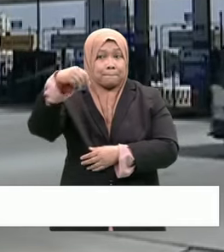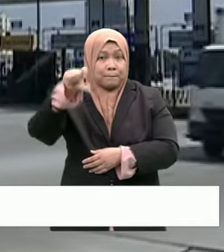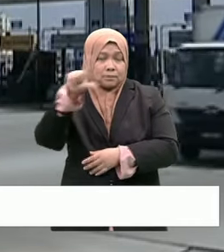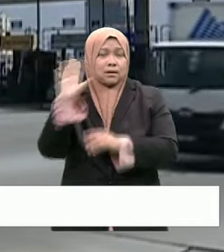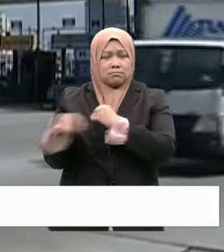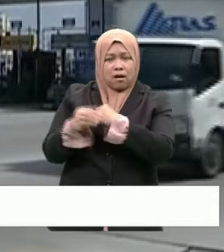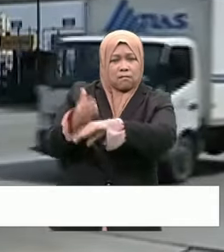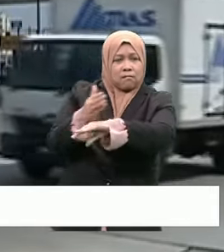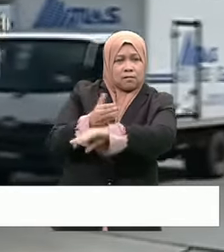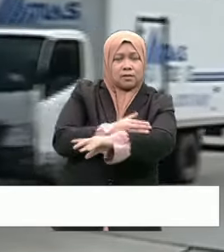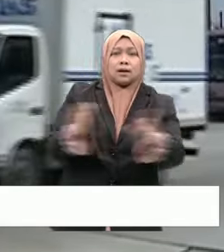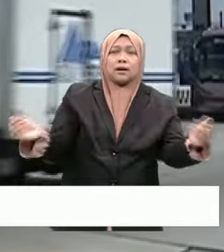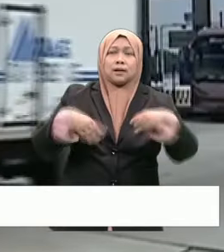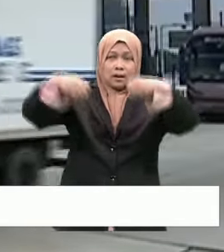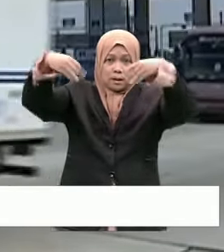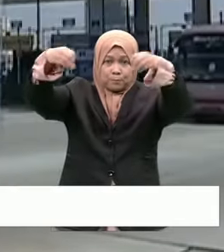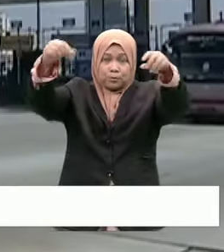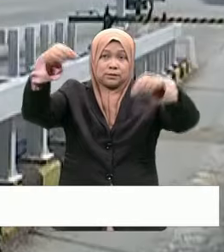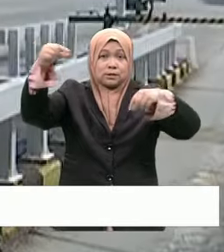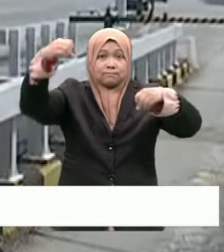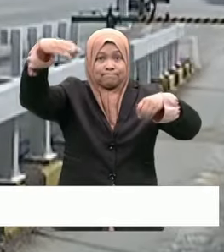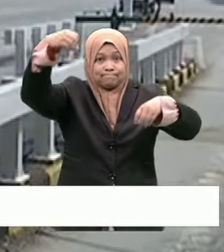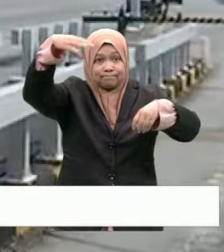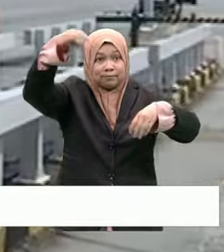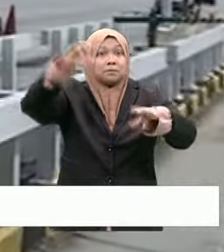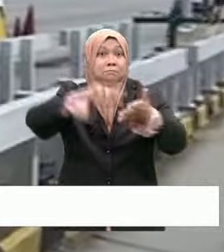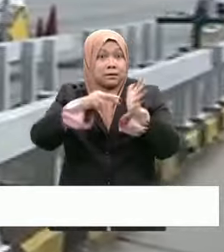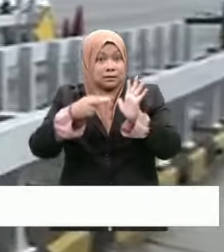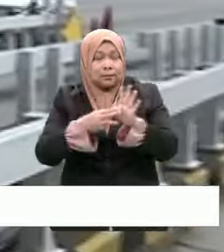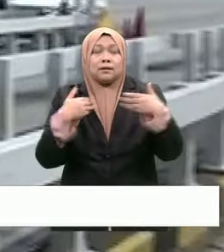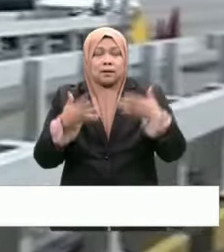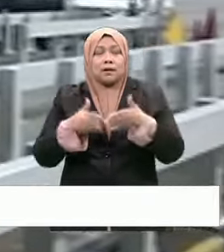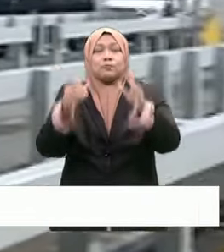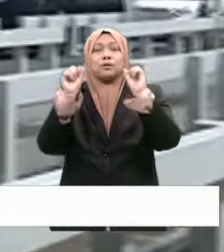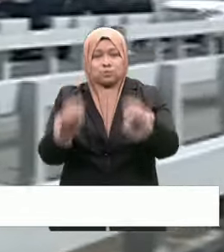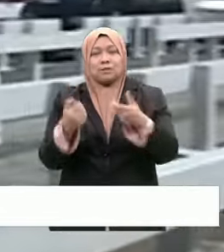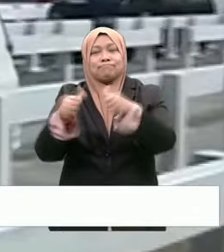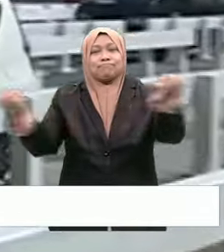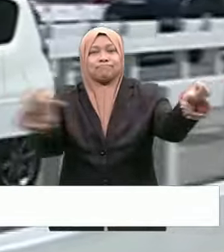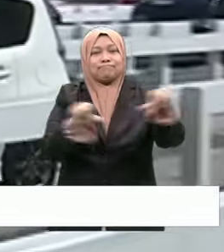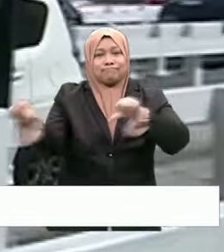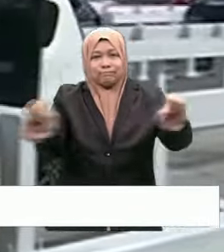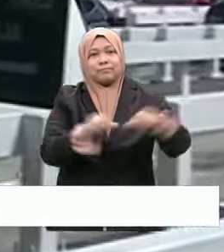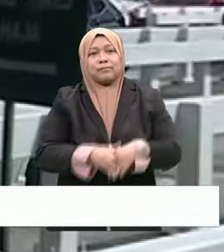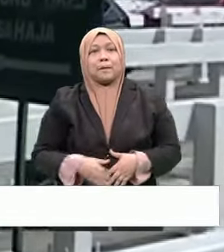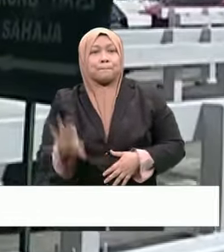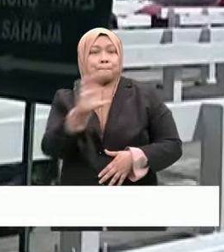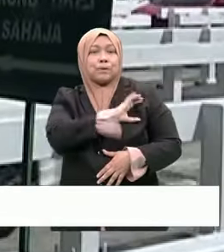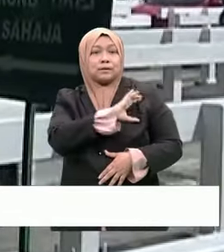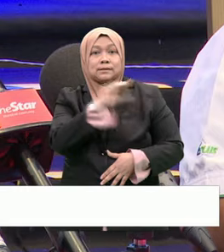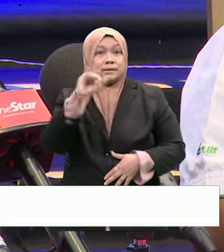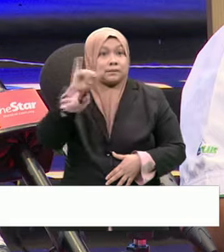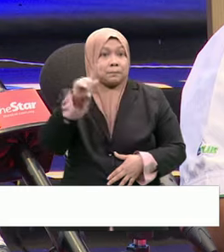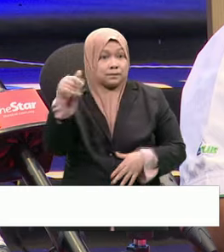penambahbaikan dengan pemasangan lampu hijau berkelip untuk menunjukkan bahawa laluan Smart Lan telah diaktifkan pihak Polis dan pihak